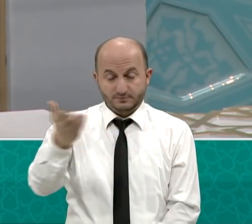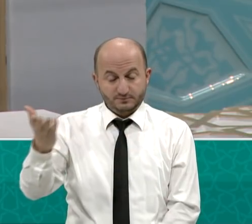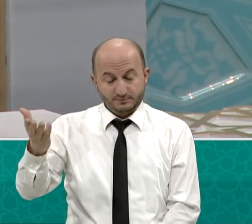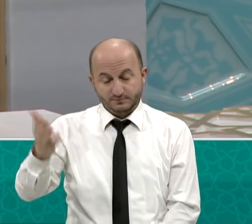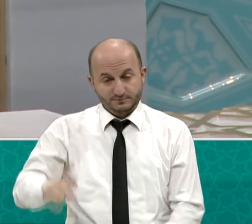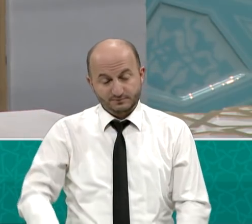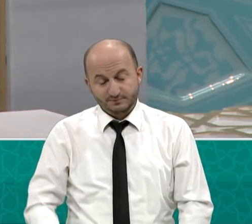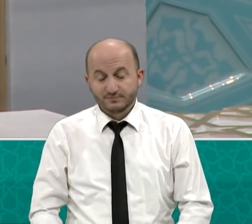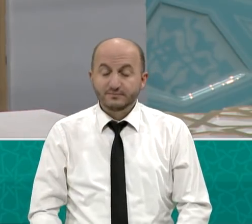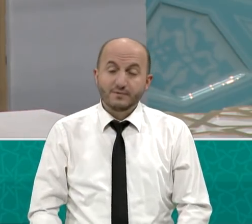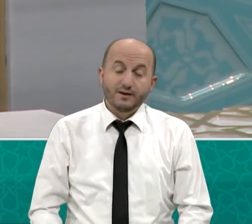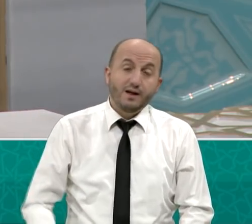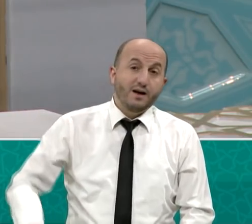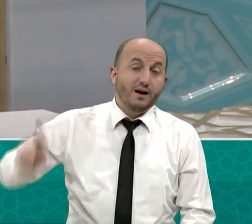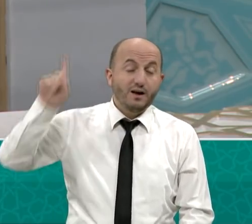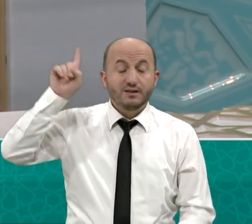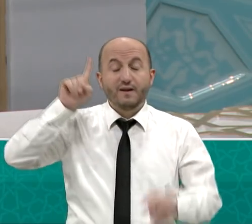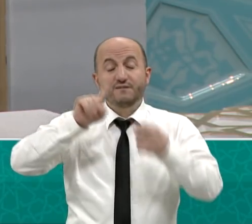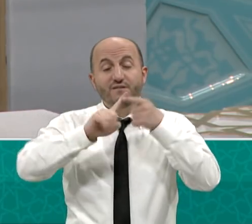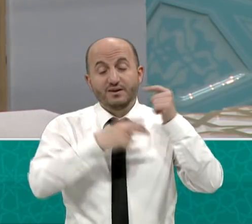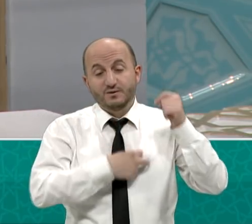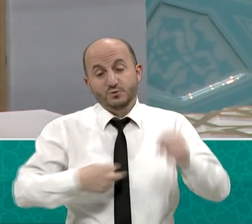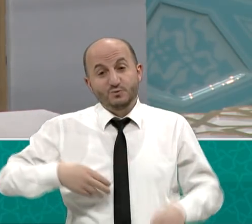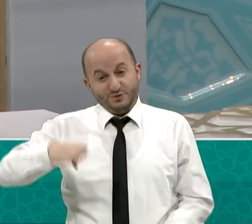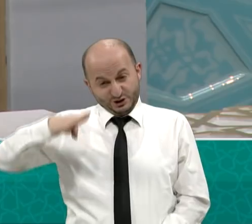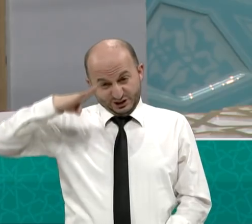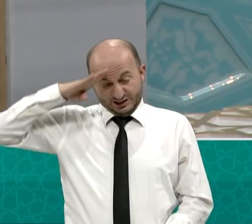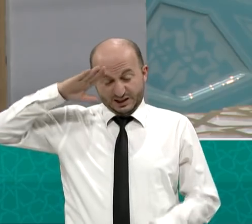اَتِيُوا ve Resul, Allah ve Resulüne itaat edin.